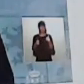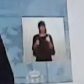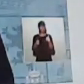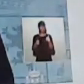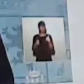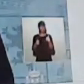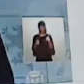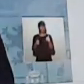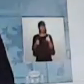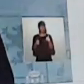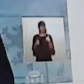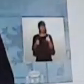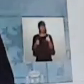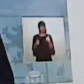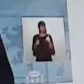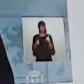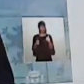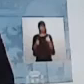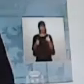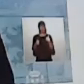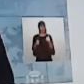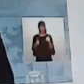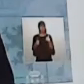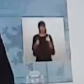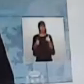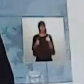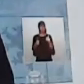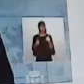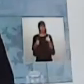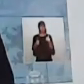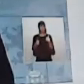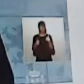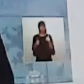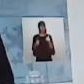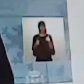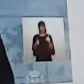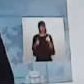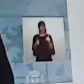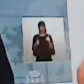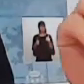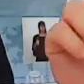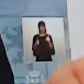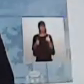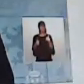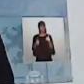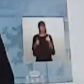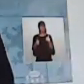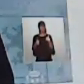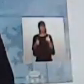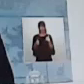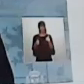الإنذار يعني تجدد مدة ديال شهر. البايس باسكو يوسكادي وكاتالونيا